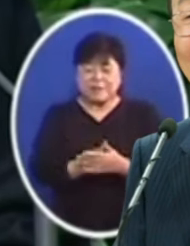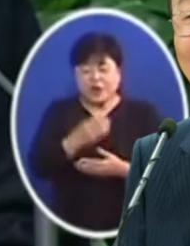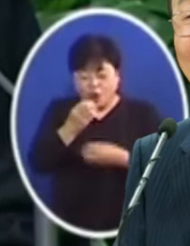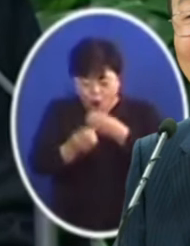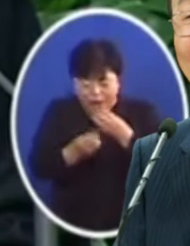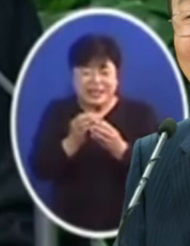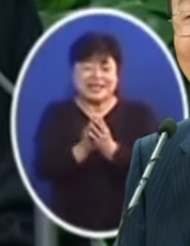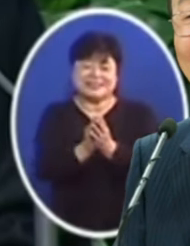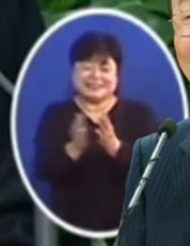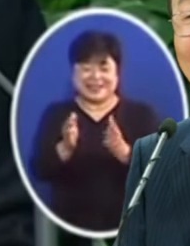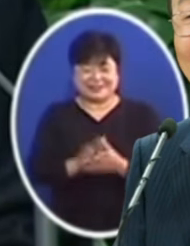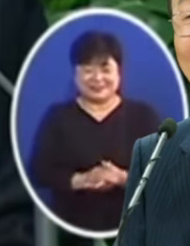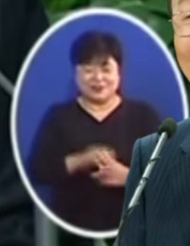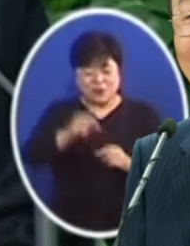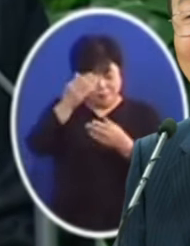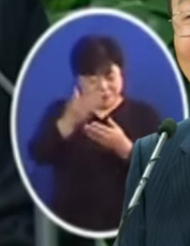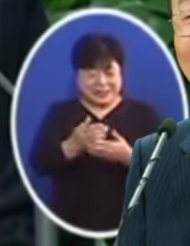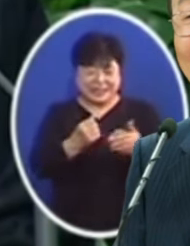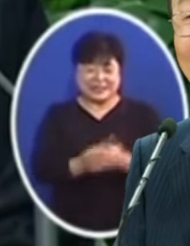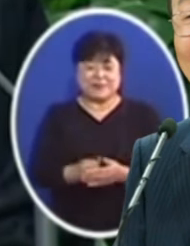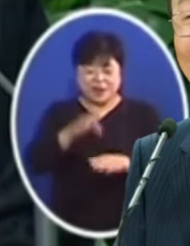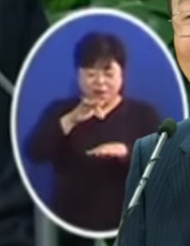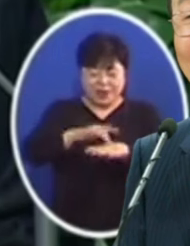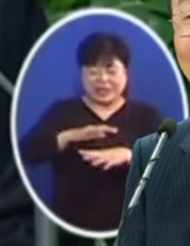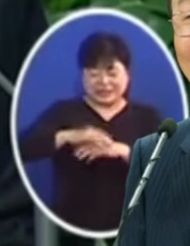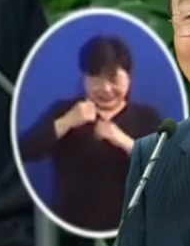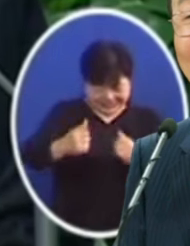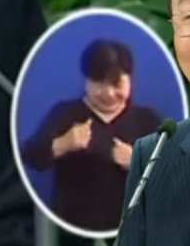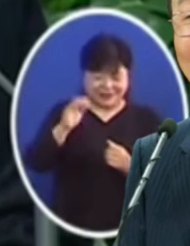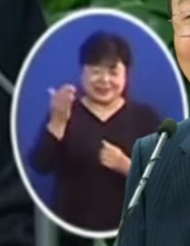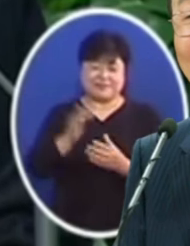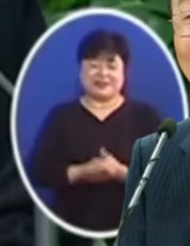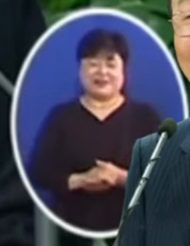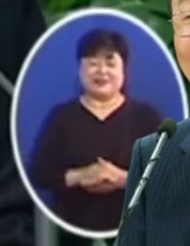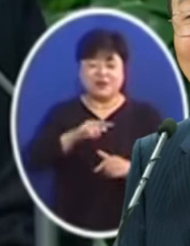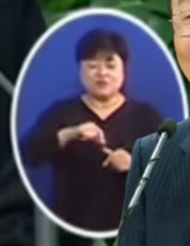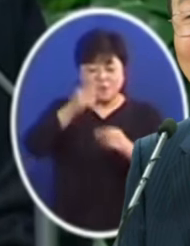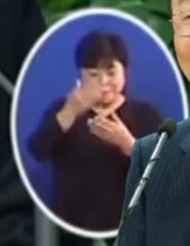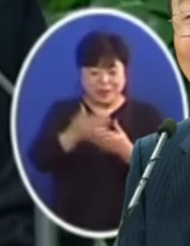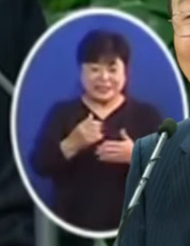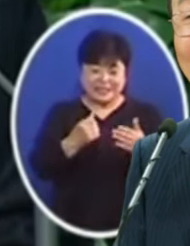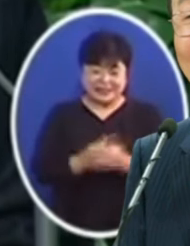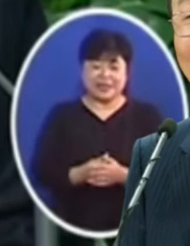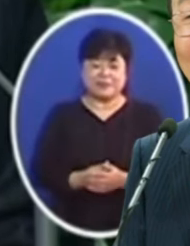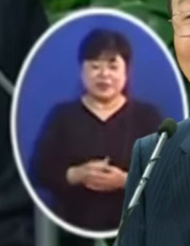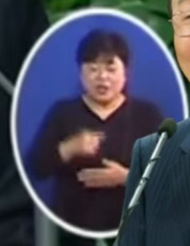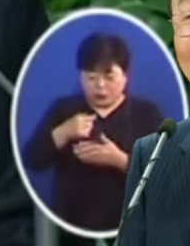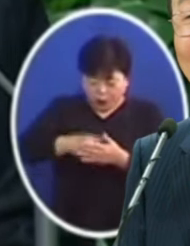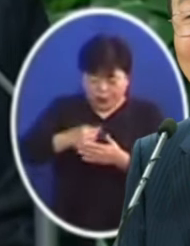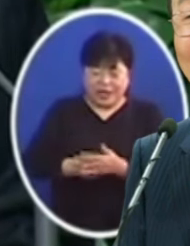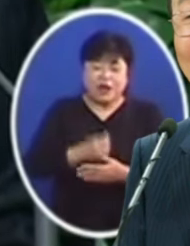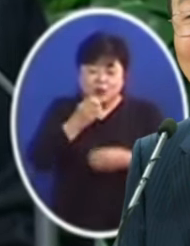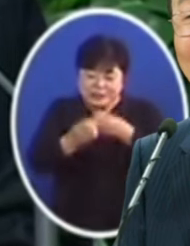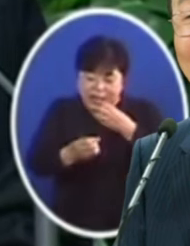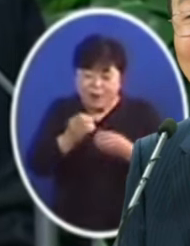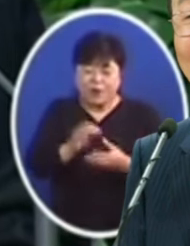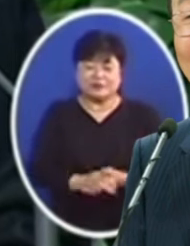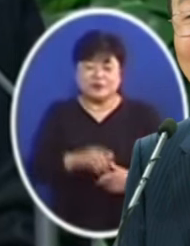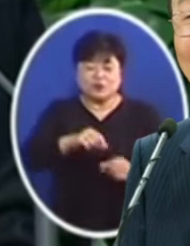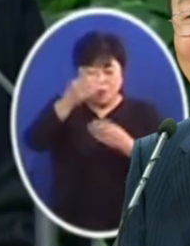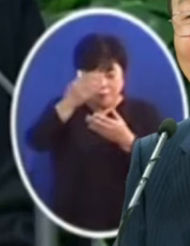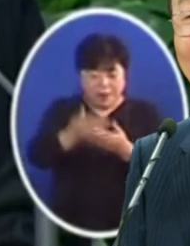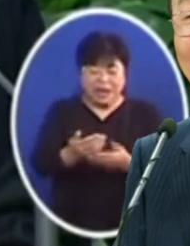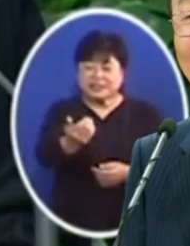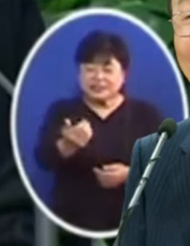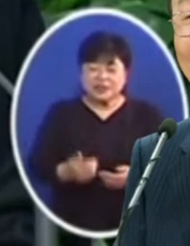회개하기 시작하는 것입니다. 구원 받았기 때문에 마귀를 대적하기 시작하는 것입니다. 구원 받았기 때문에 통회하고 자백하는 것입니다. 구원도